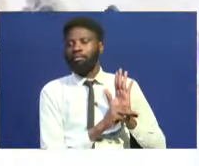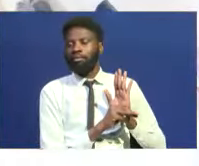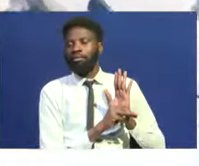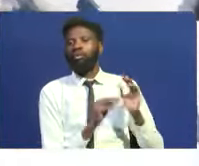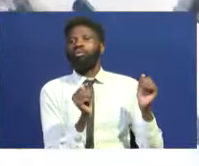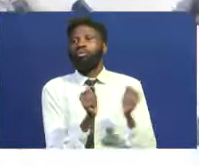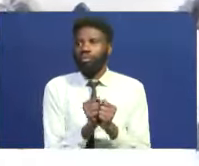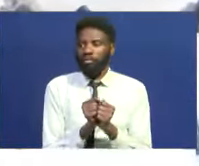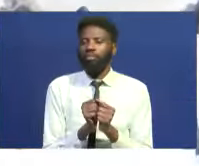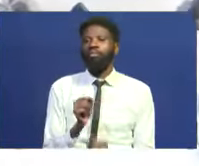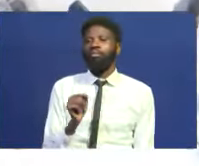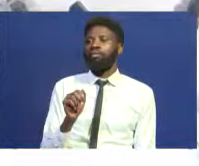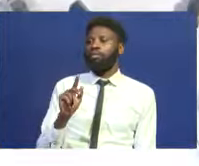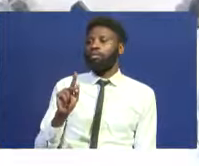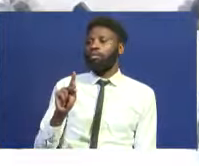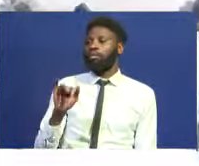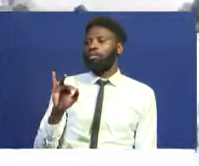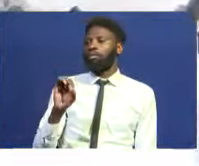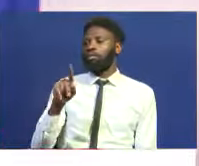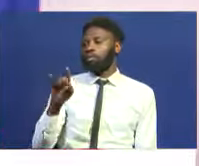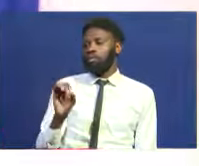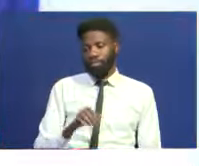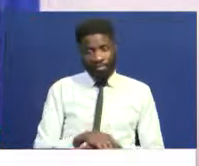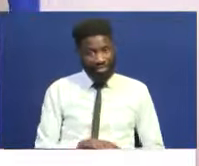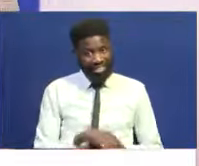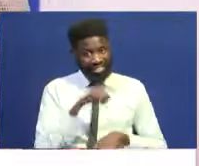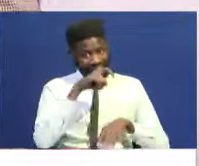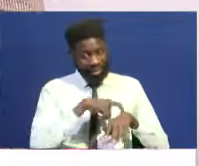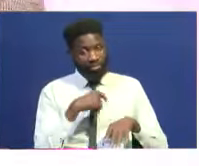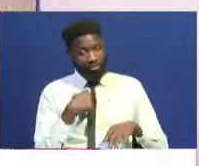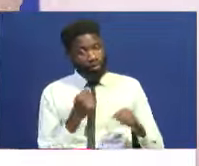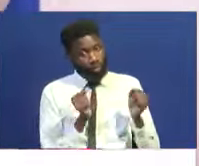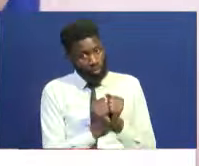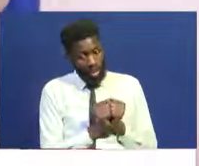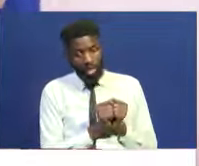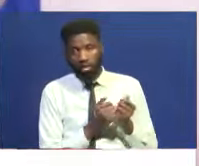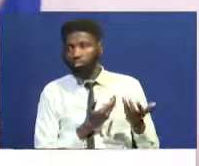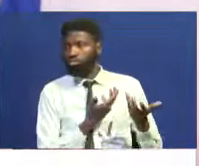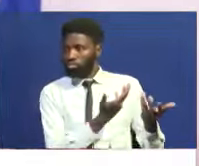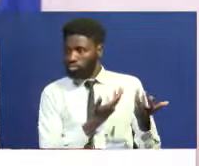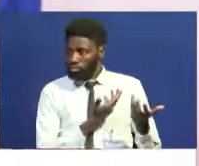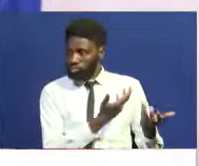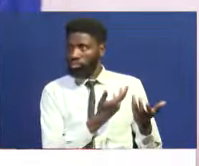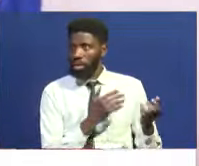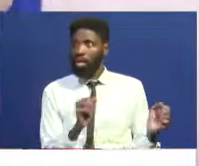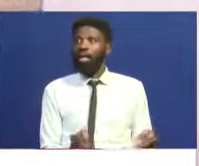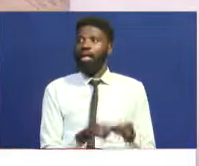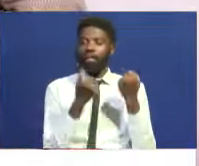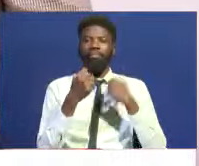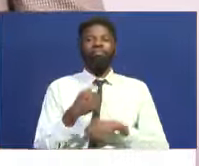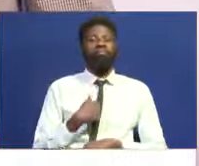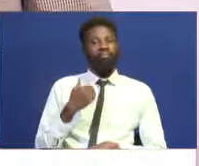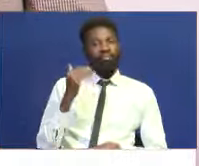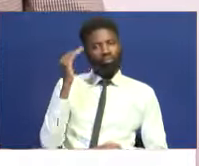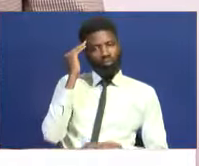na Kilukumi Kioko. Na hapo ndio nilikuja kujuana na mzee PK.